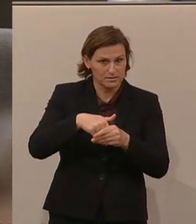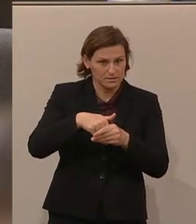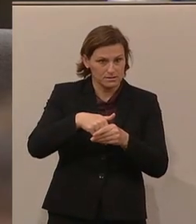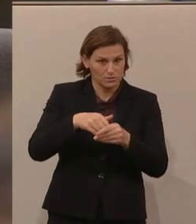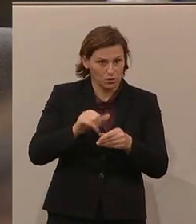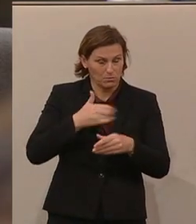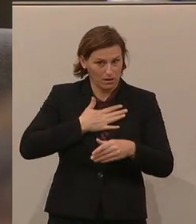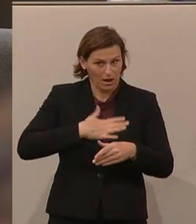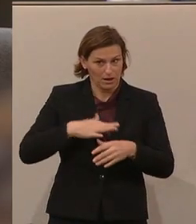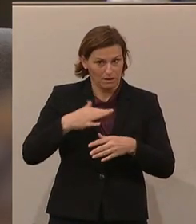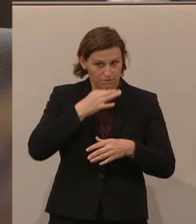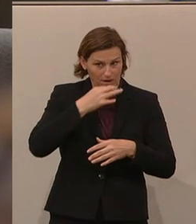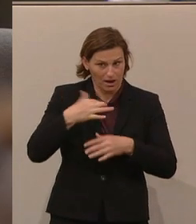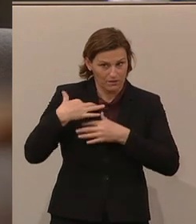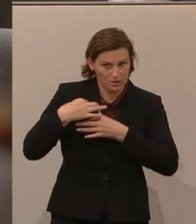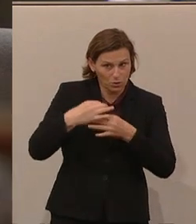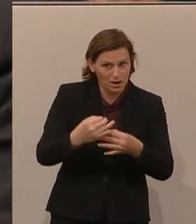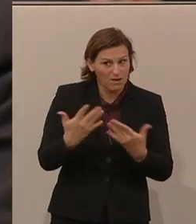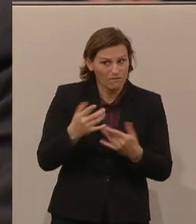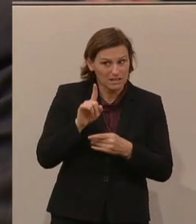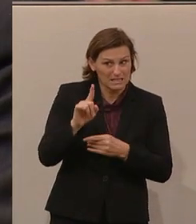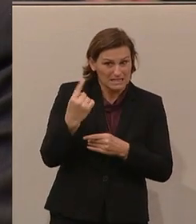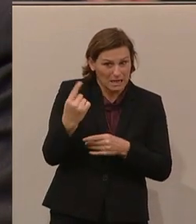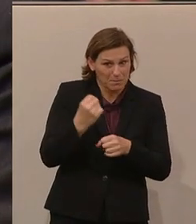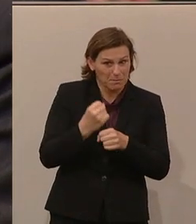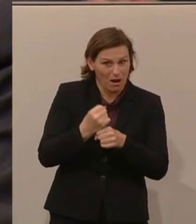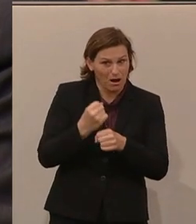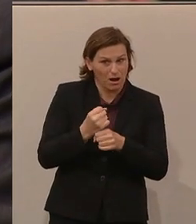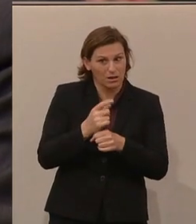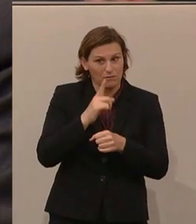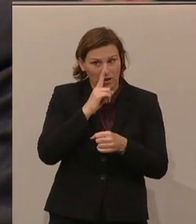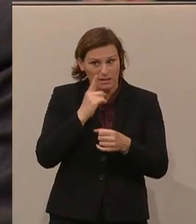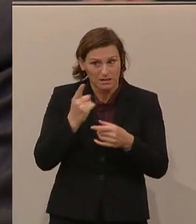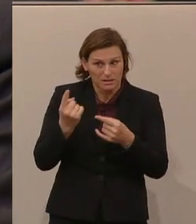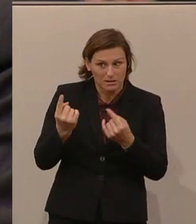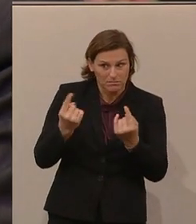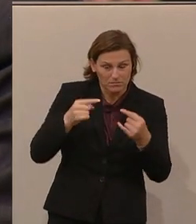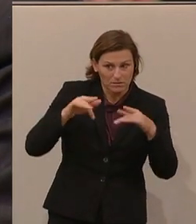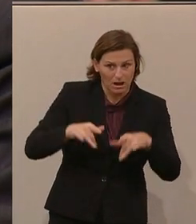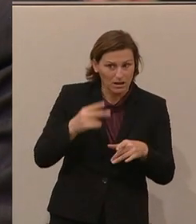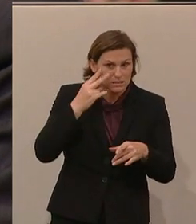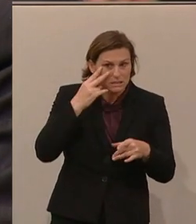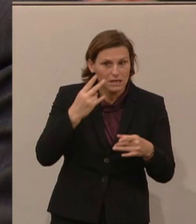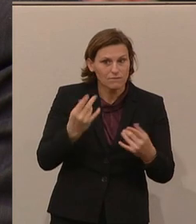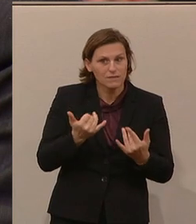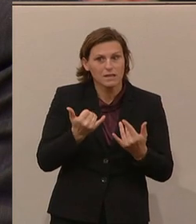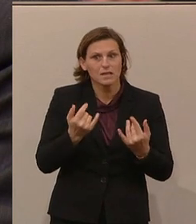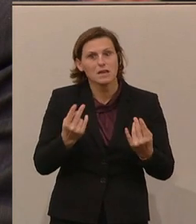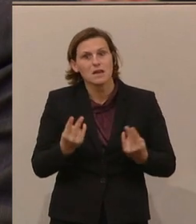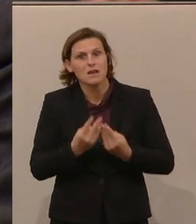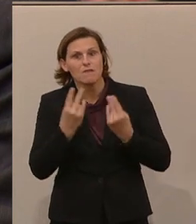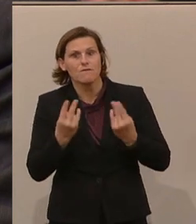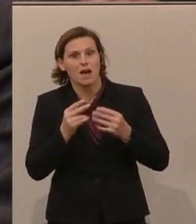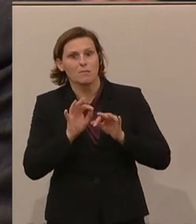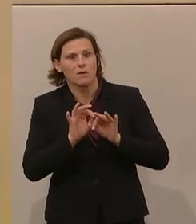Ich wiederhole also gerne meine Frage. Was würden Sie tun, wenn Sie in einer Sendung erkennen, dass es sich um eine Belangsendung des Kulturministers handelt? Was